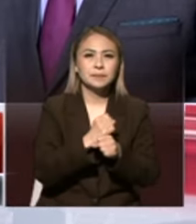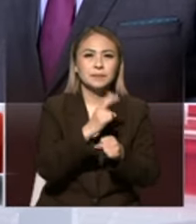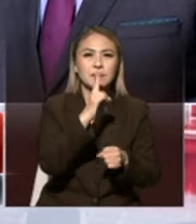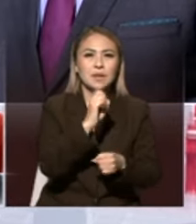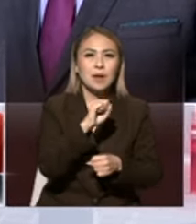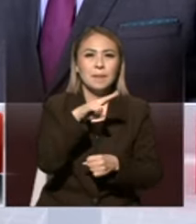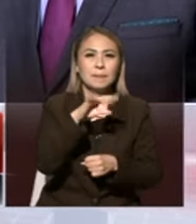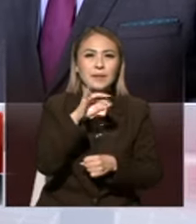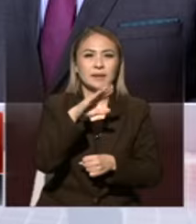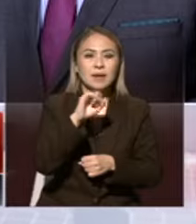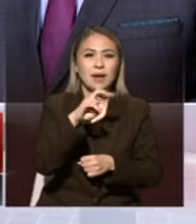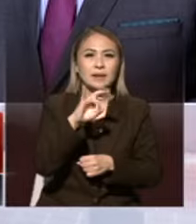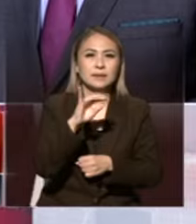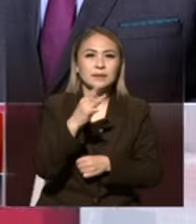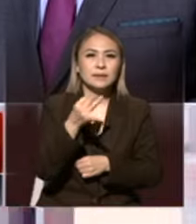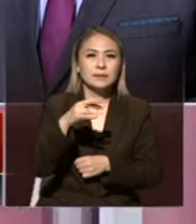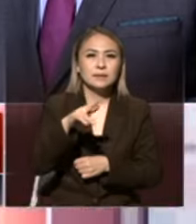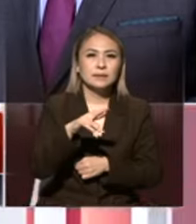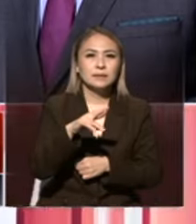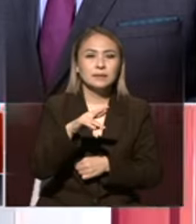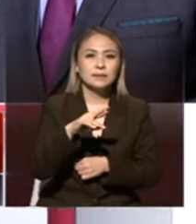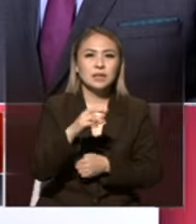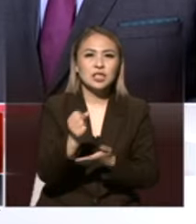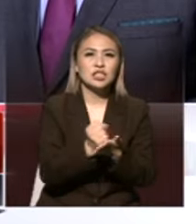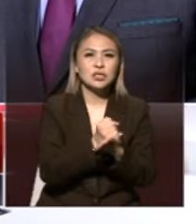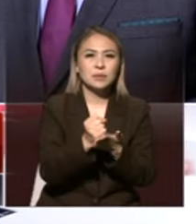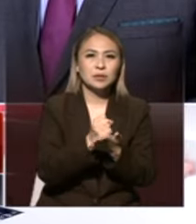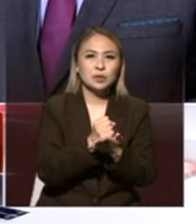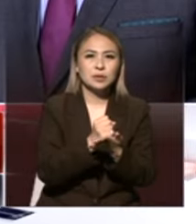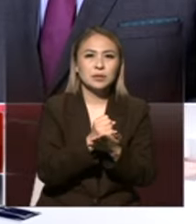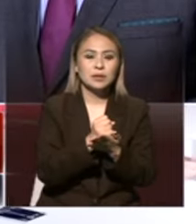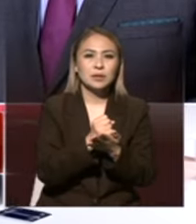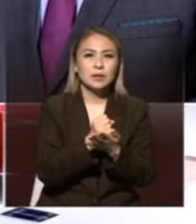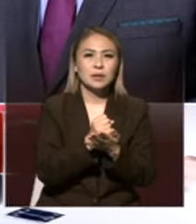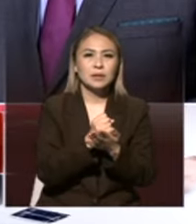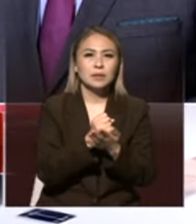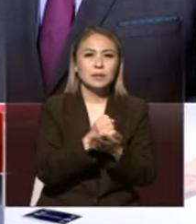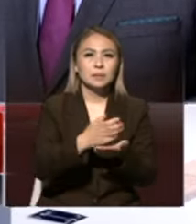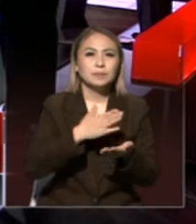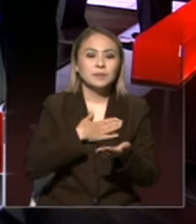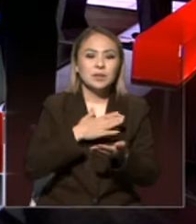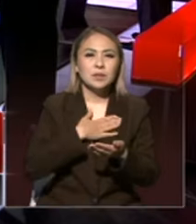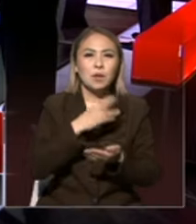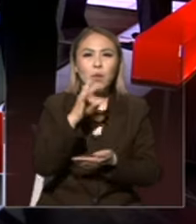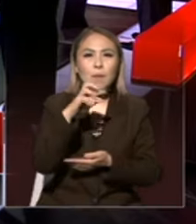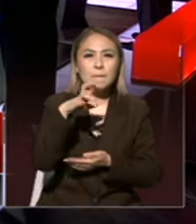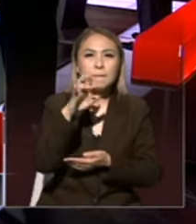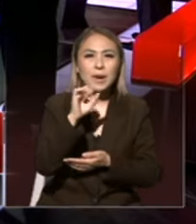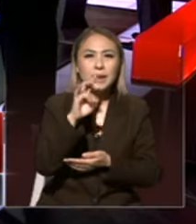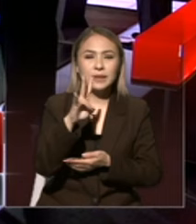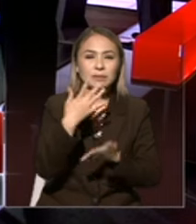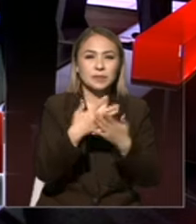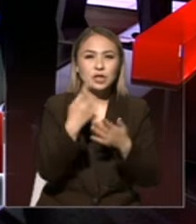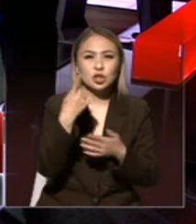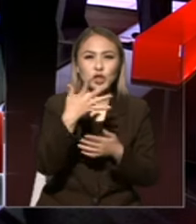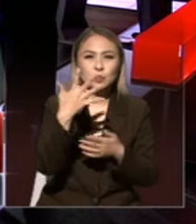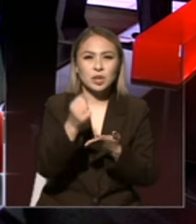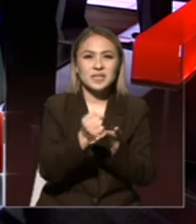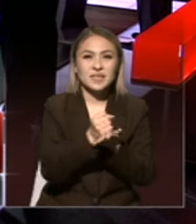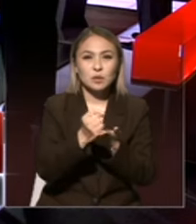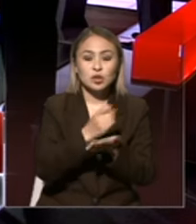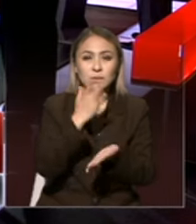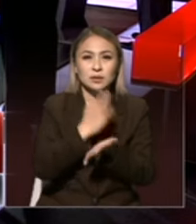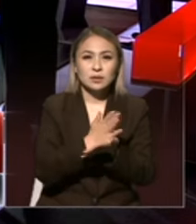капитализация, құрастыру, біз шығарған запчастар дейді. Сонда мен айтам, мысалы комбайнда 1500 запчаст болса, одан көп болғой, 1500